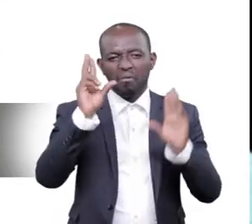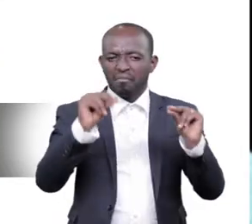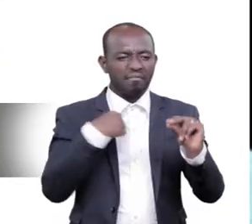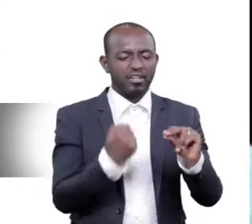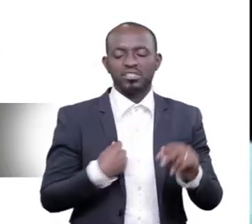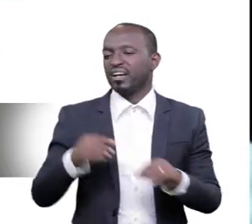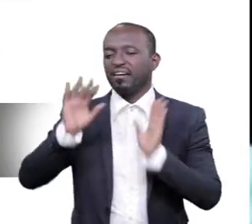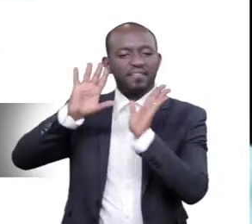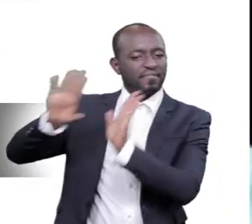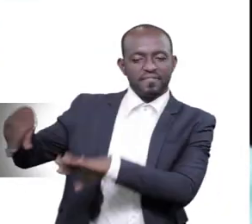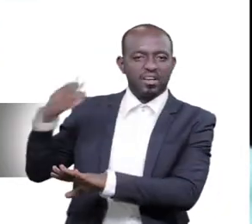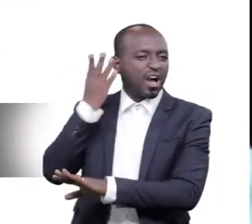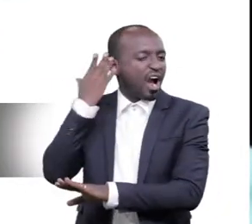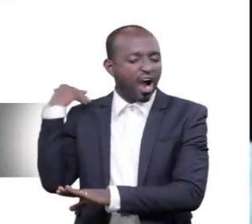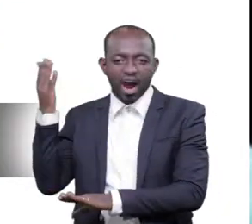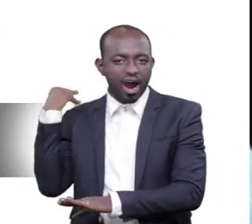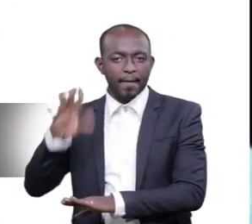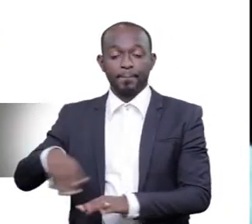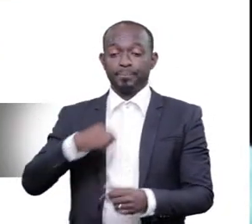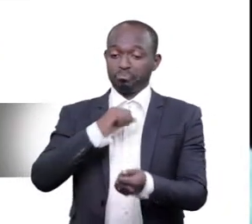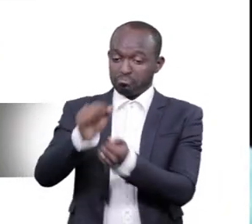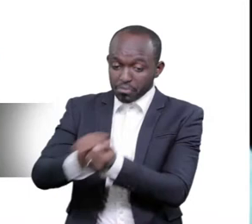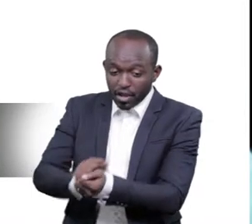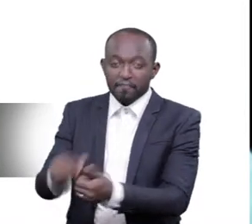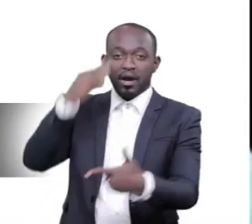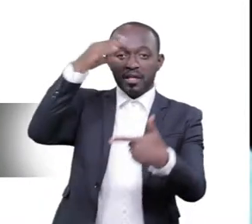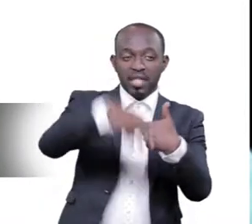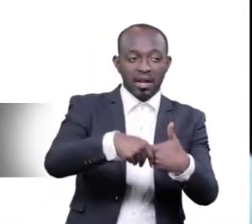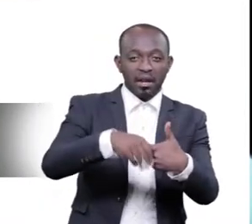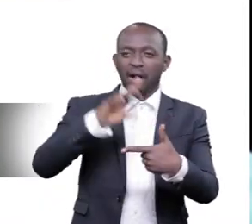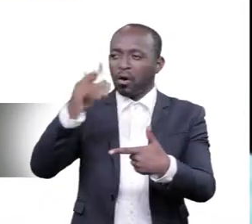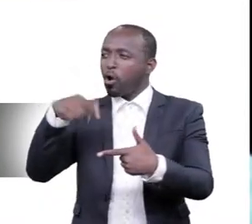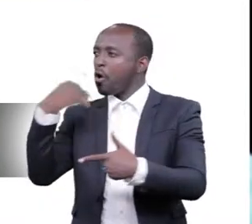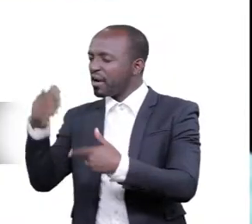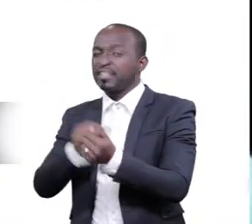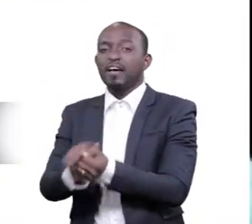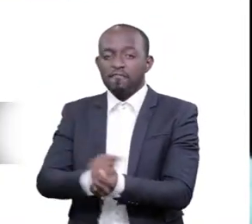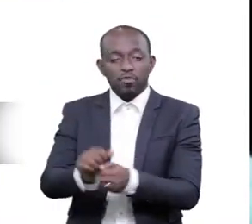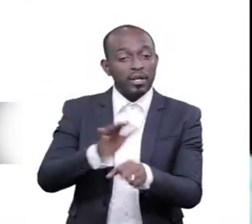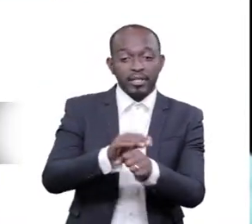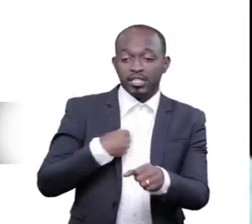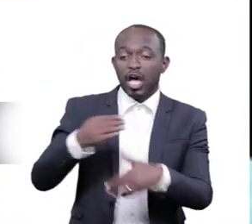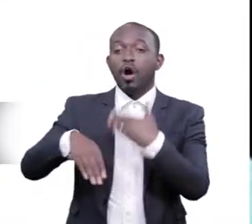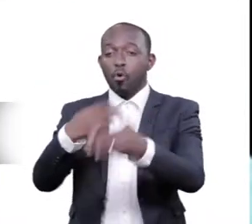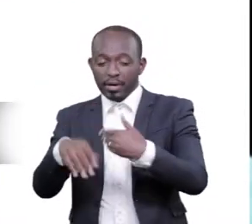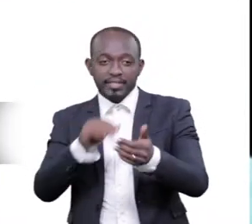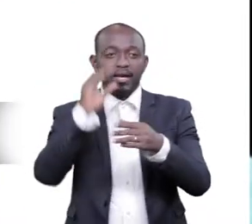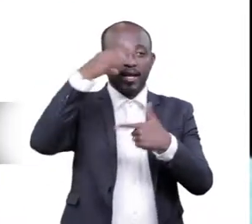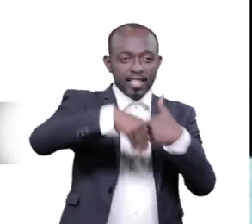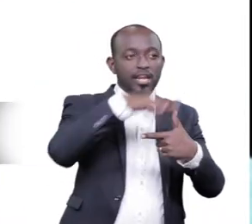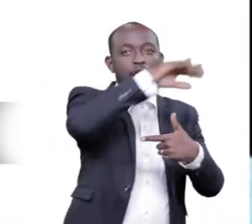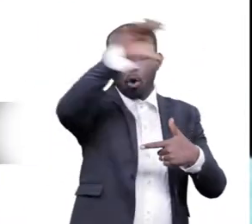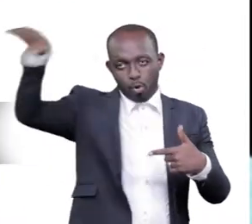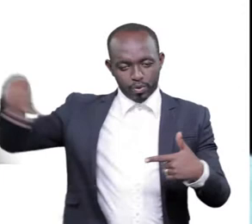ndanika maze kwanika nanika no urugo rwaho ngaho rwaremiye nzi naho ndanika